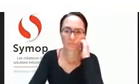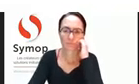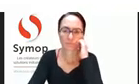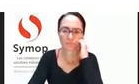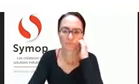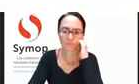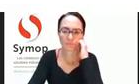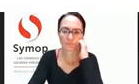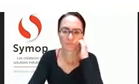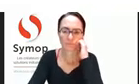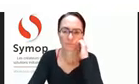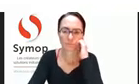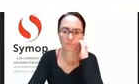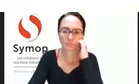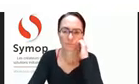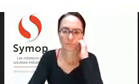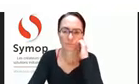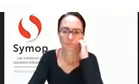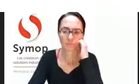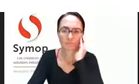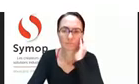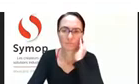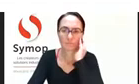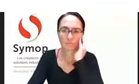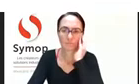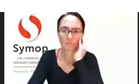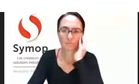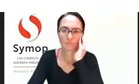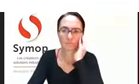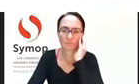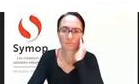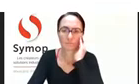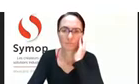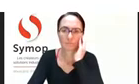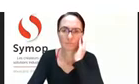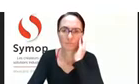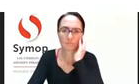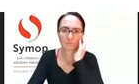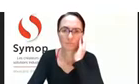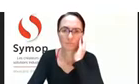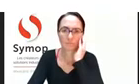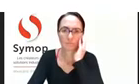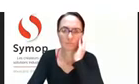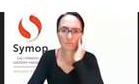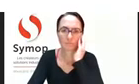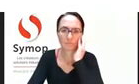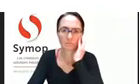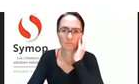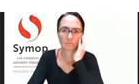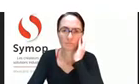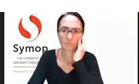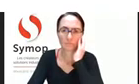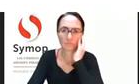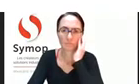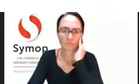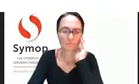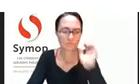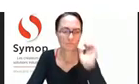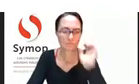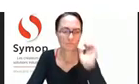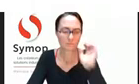connectées et complexes, si le client découvre un problème chez lui et veut un